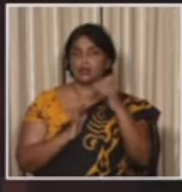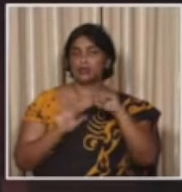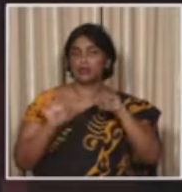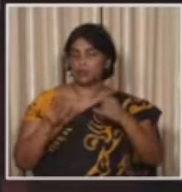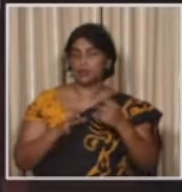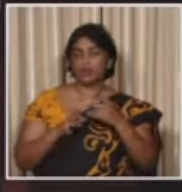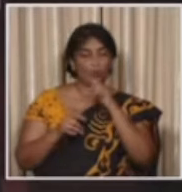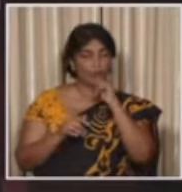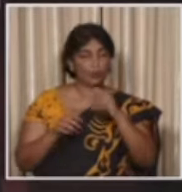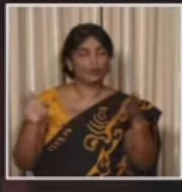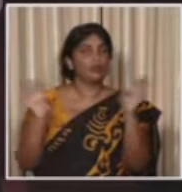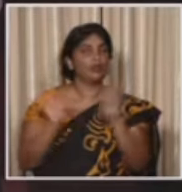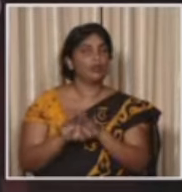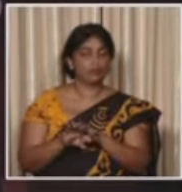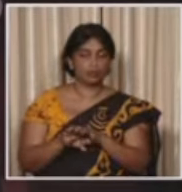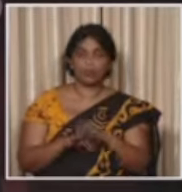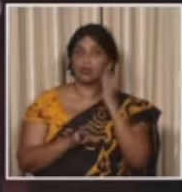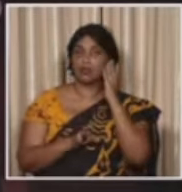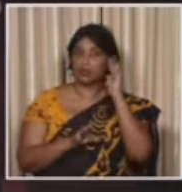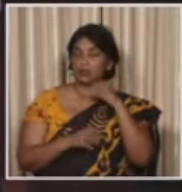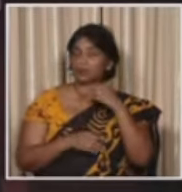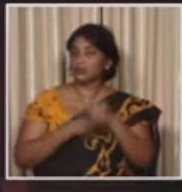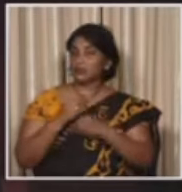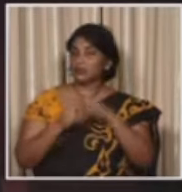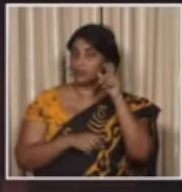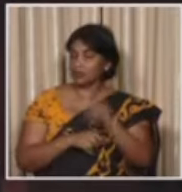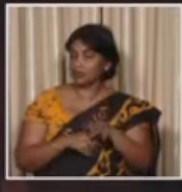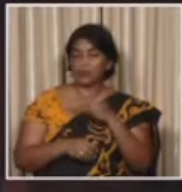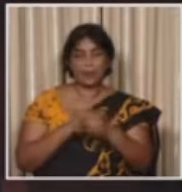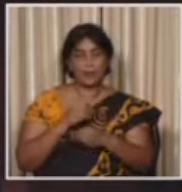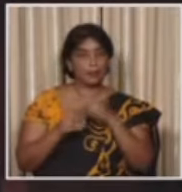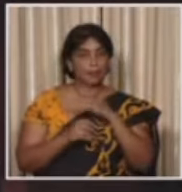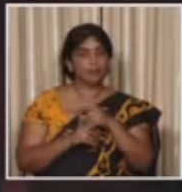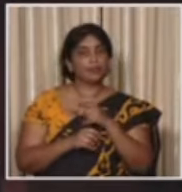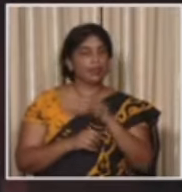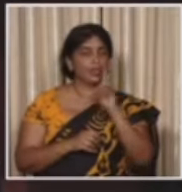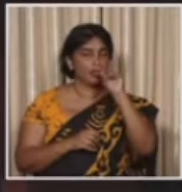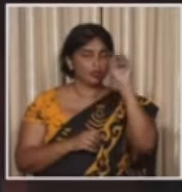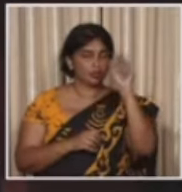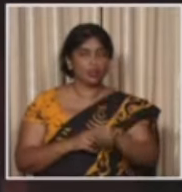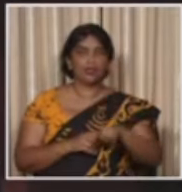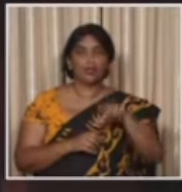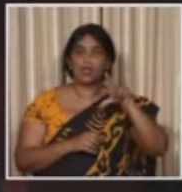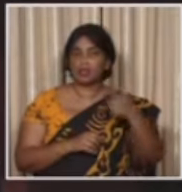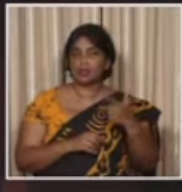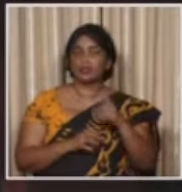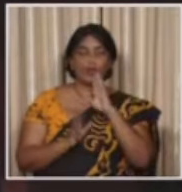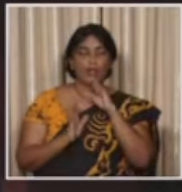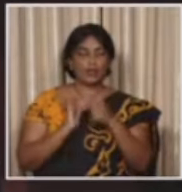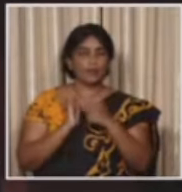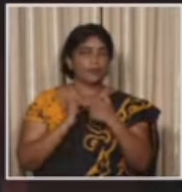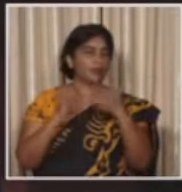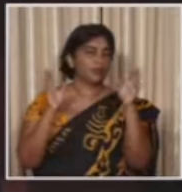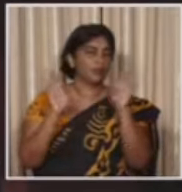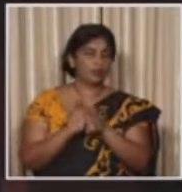වැහිලා, කාන්තා ව්‍යවසායකින් සතු ව්‍යාපාර 11,700ක් තාවකාලිකව වැහිලා,